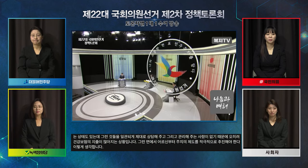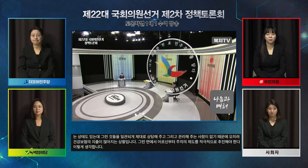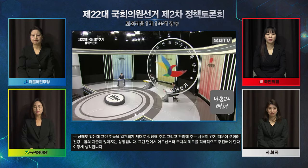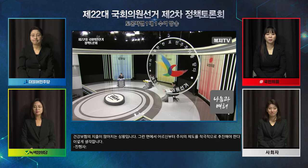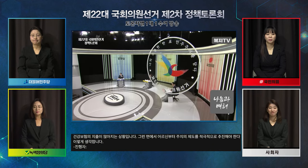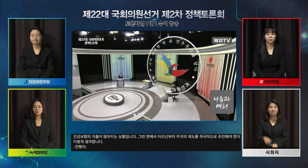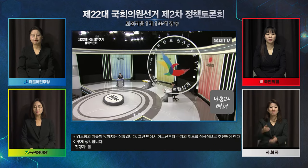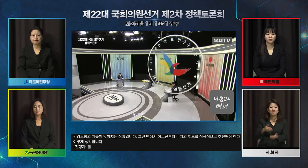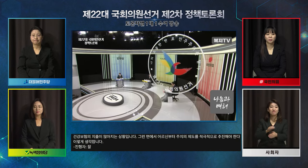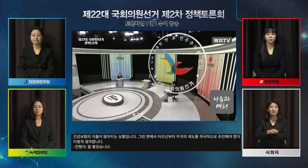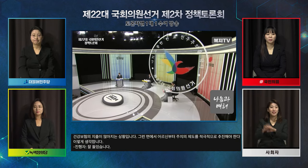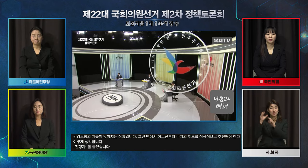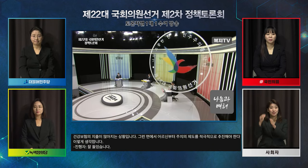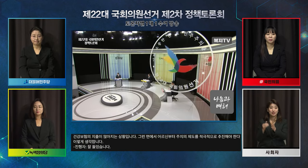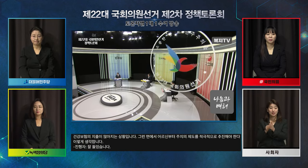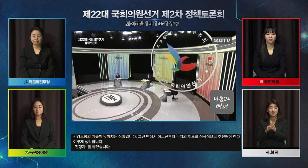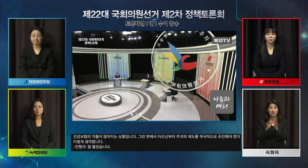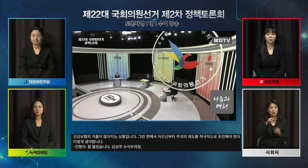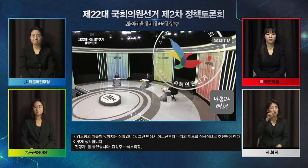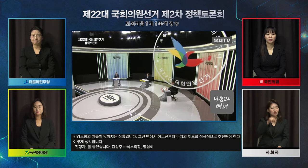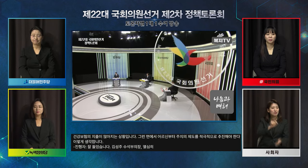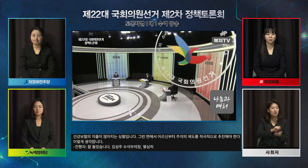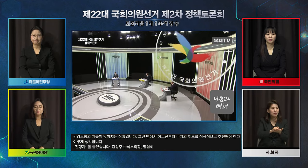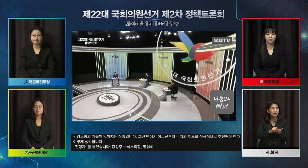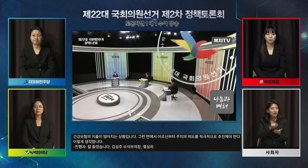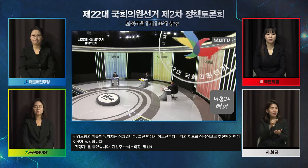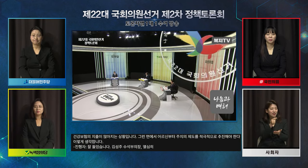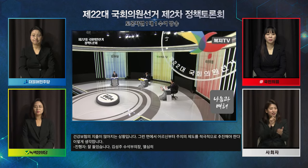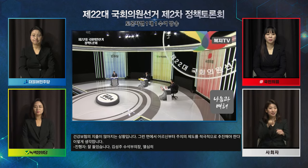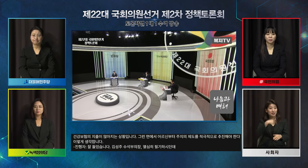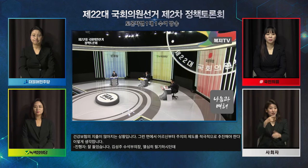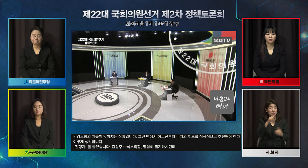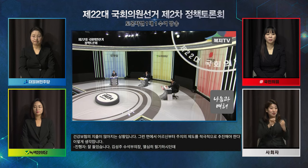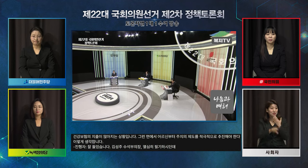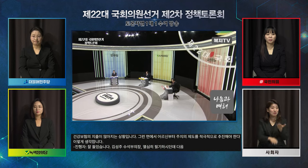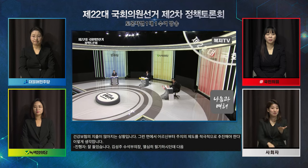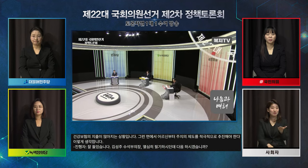잘 들었습니다. 김성주 수석 부의장 열심히 필기하시던데 다음 하시겠습니까?